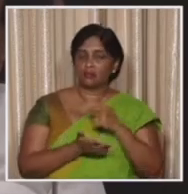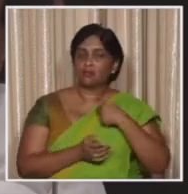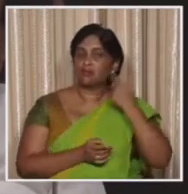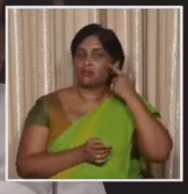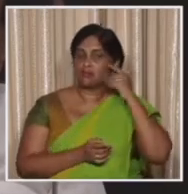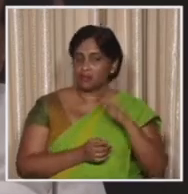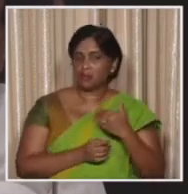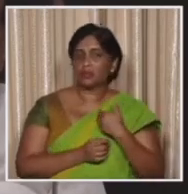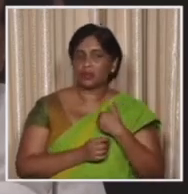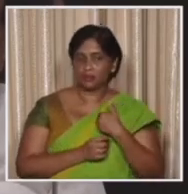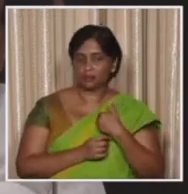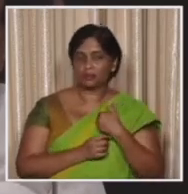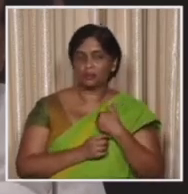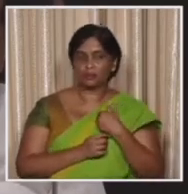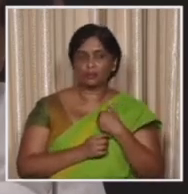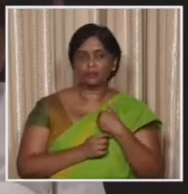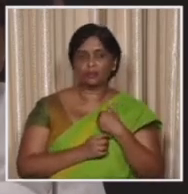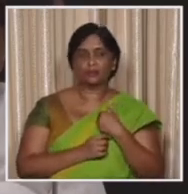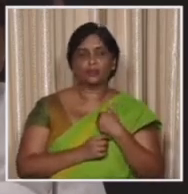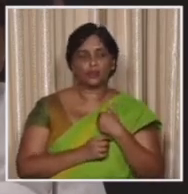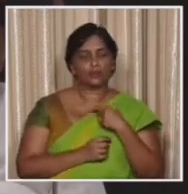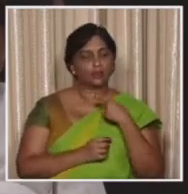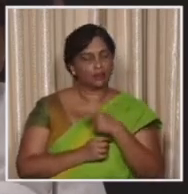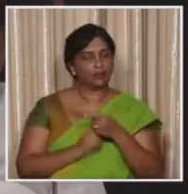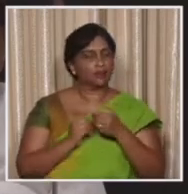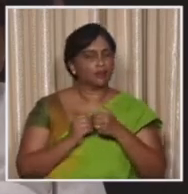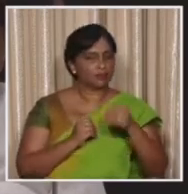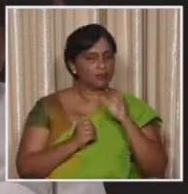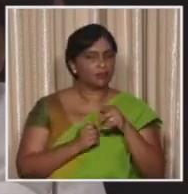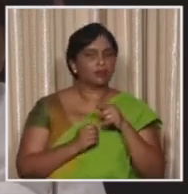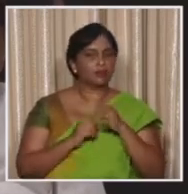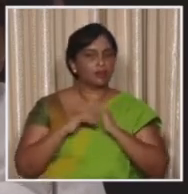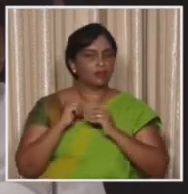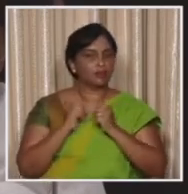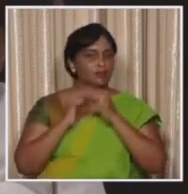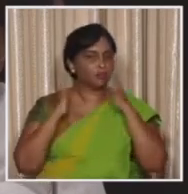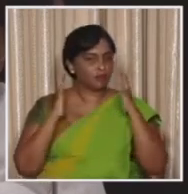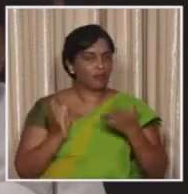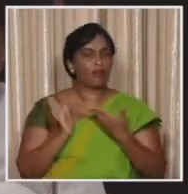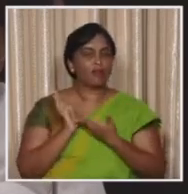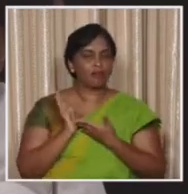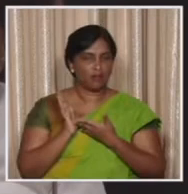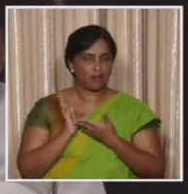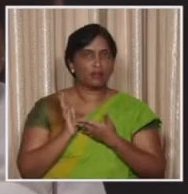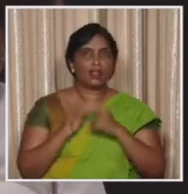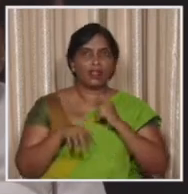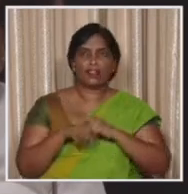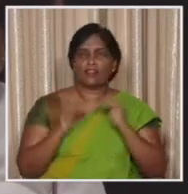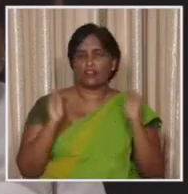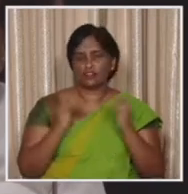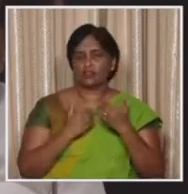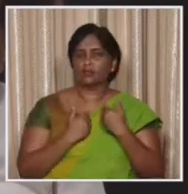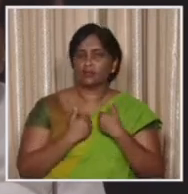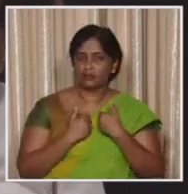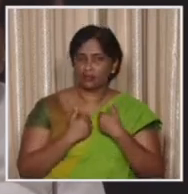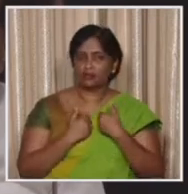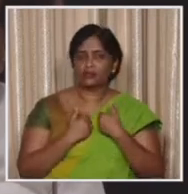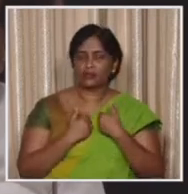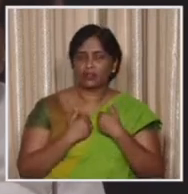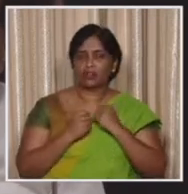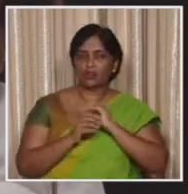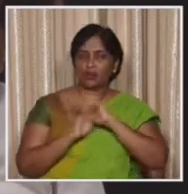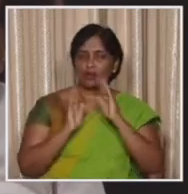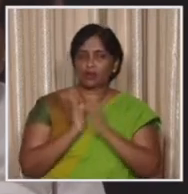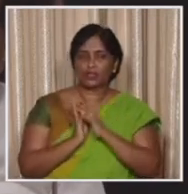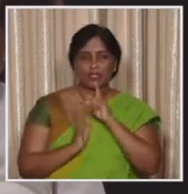අපේ සම්පූර්ණ ඉලක්කය බවට පත් වෙලා තියෙන්නේ. ඉතින් මම හිතනවා මේ වෙනතේ කරපු වැඩ විශාල වශයෙන් තියෙනවා. අපිට බොහොම කෙටි කාලයක් තියෙන නිසා මම අද මේ සියලු